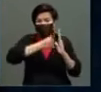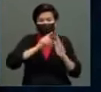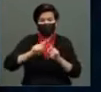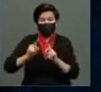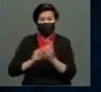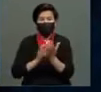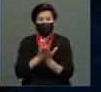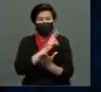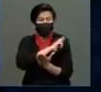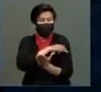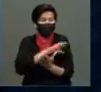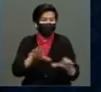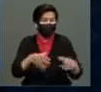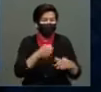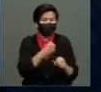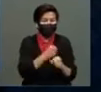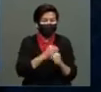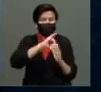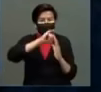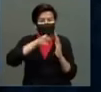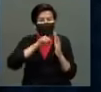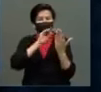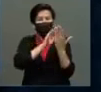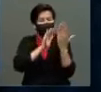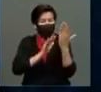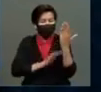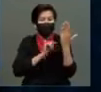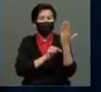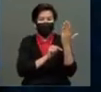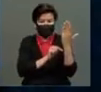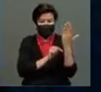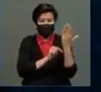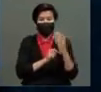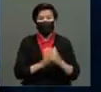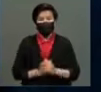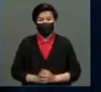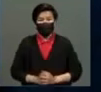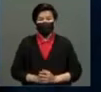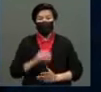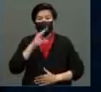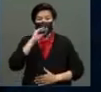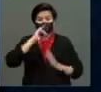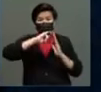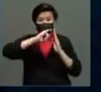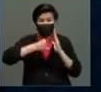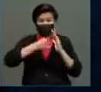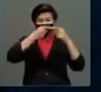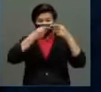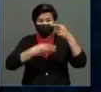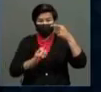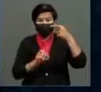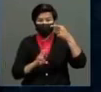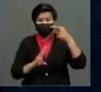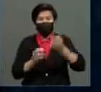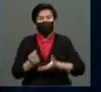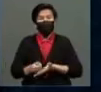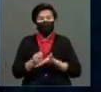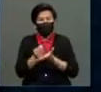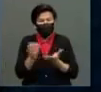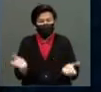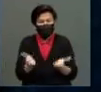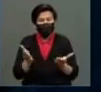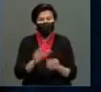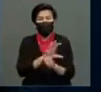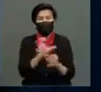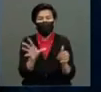ธารณสุขจังหวัดและคณะทั้งหลายที่อยู่ในคณะกรรมการโรคติดต่อจังหวัดขออนุญาตเอ่ยนาม17จังหวัดนี้ที่ช่วยกันทำให้ตัวเลขเป็